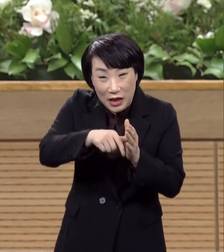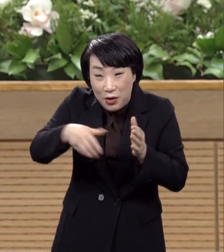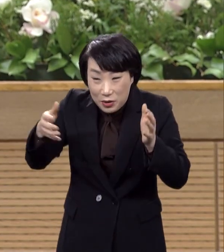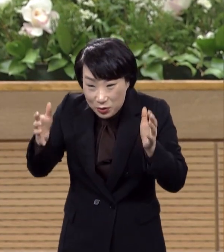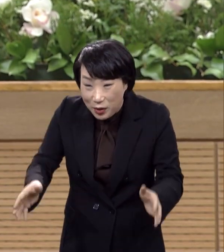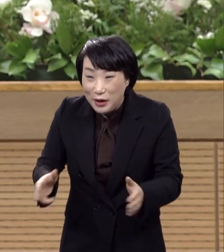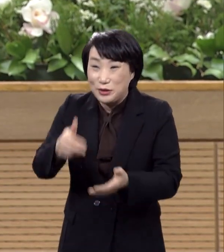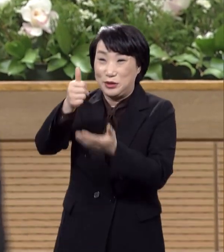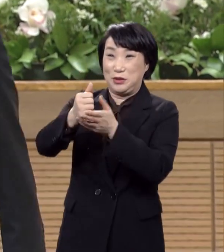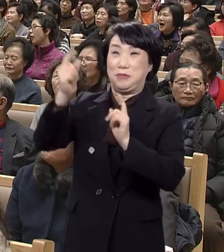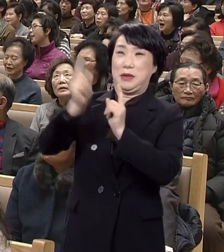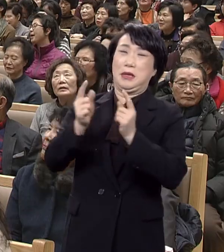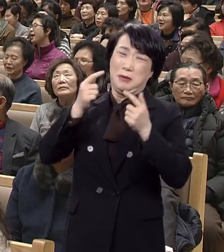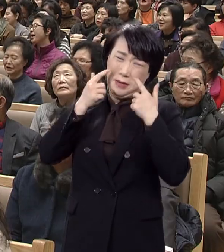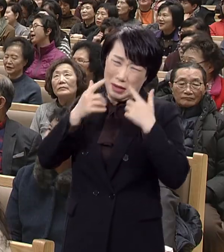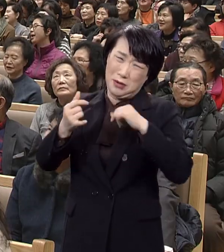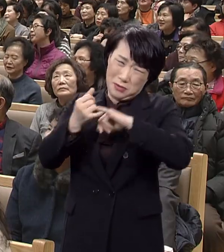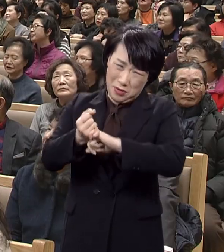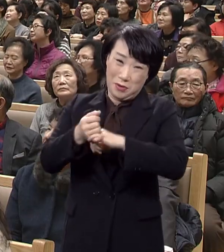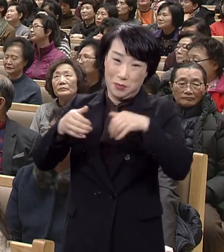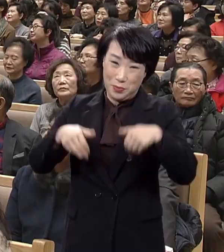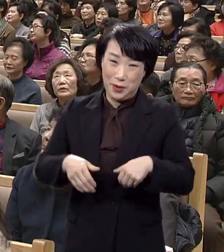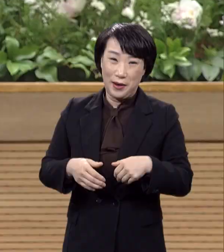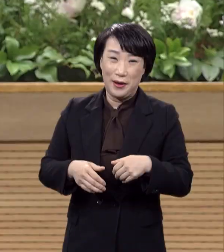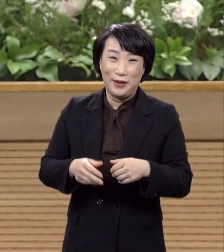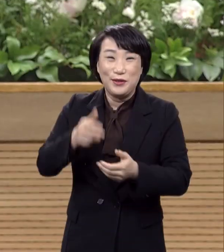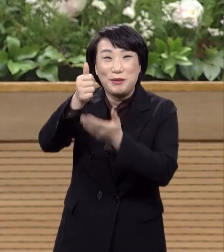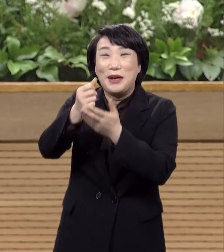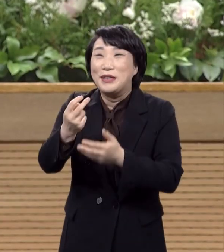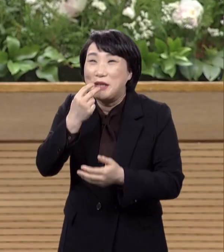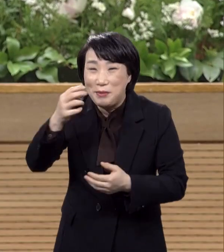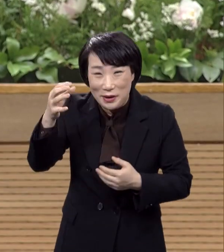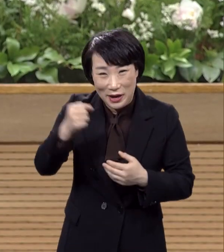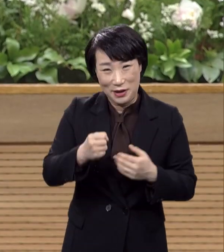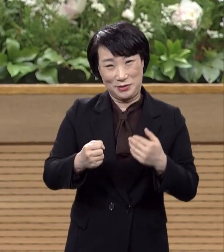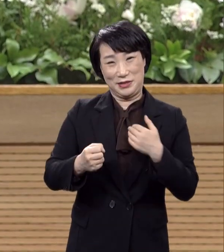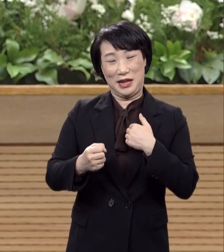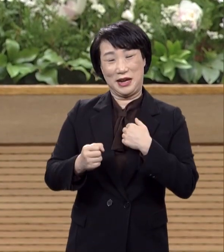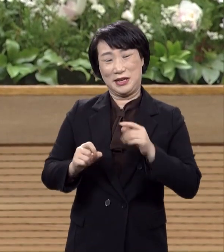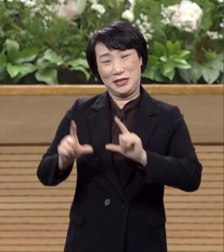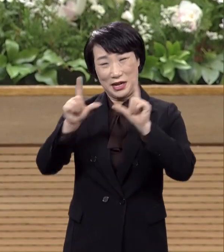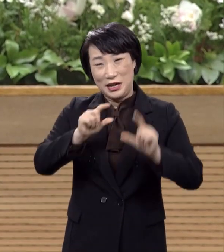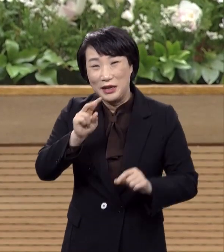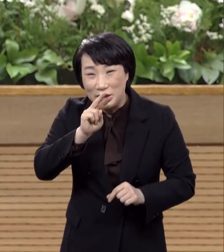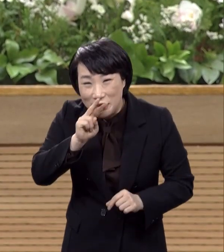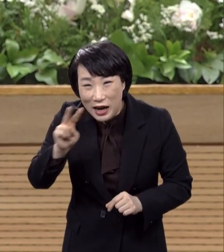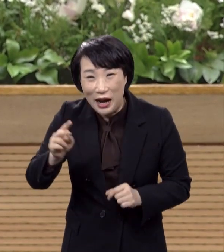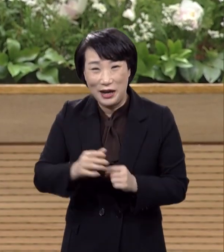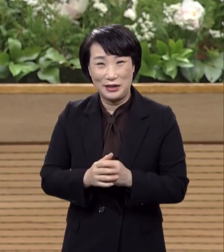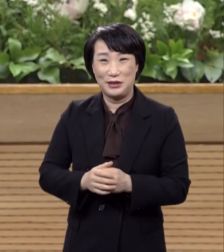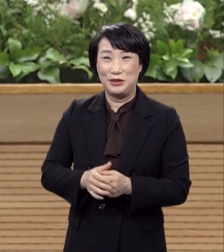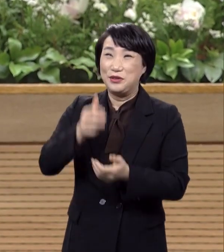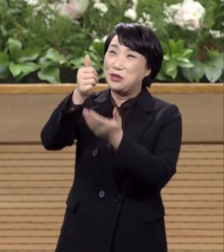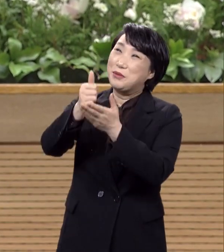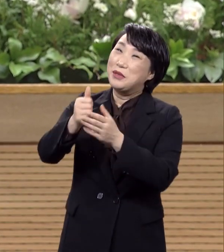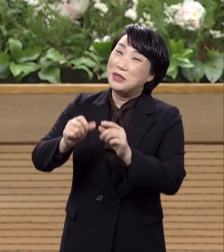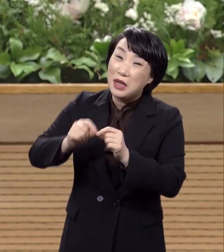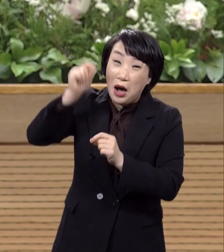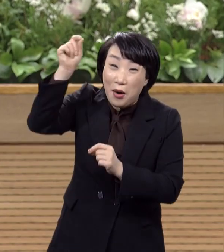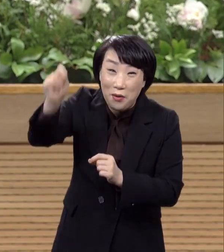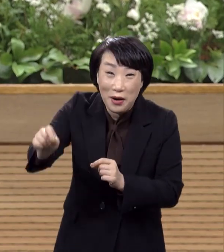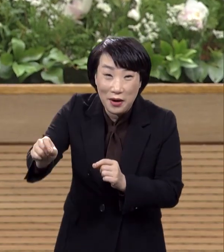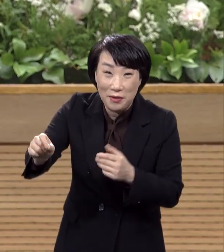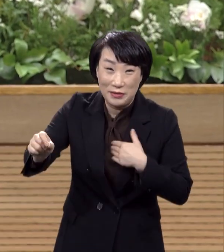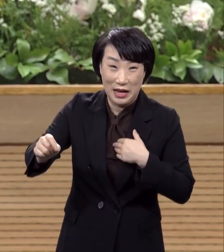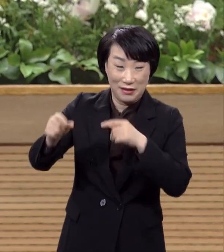그분을 반드시 만나야 되고, 그분의 생명으로 내가 살아야, 그분은 영원하신